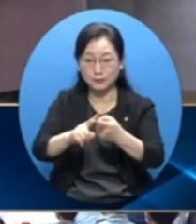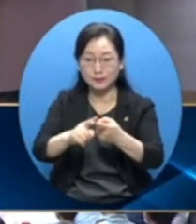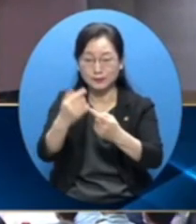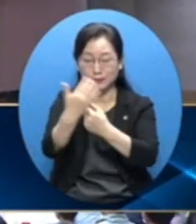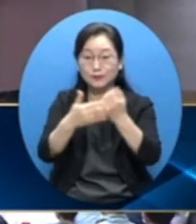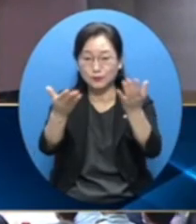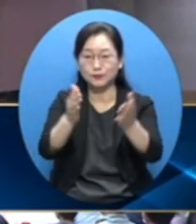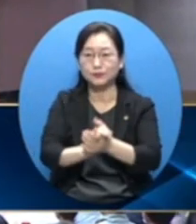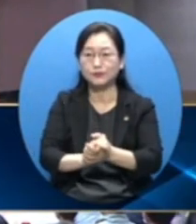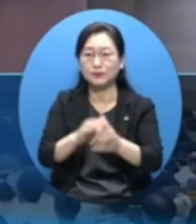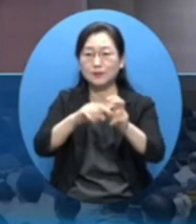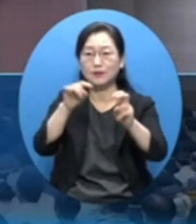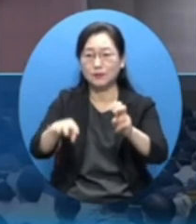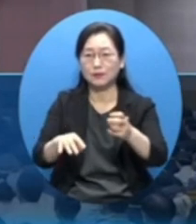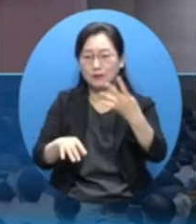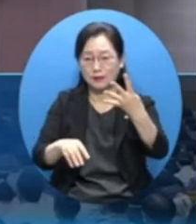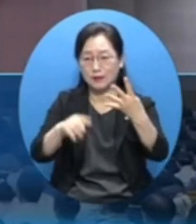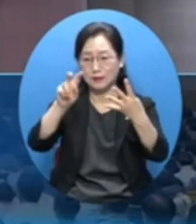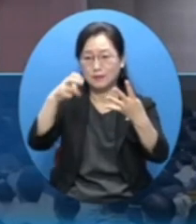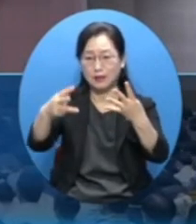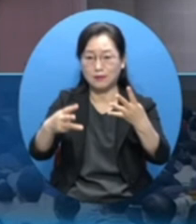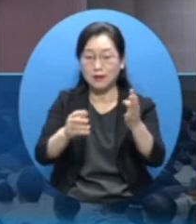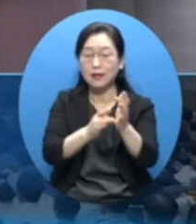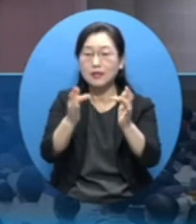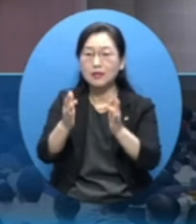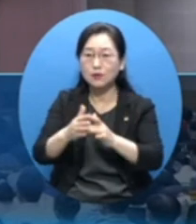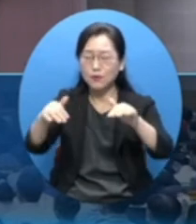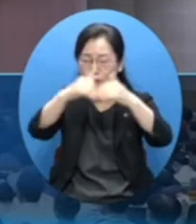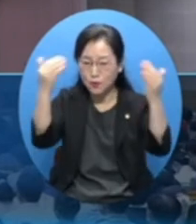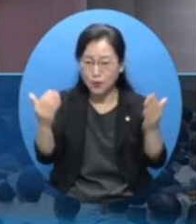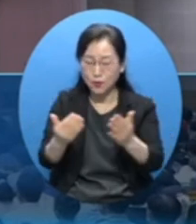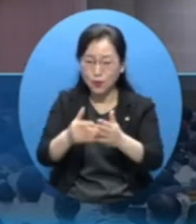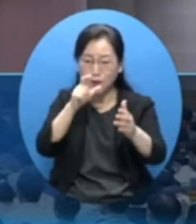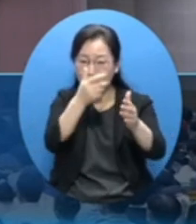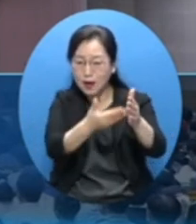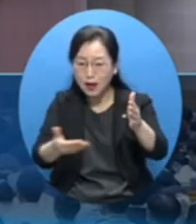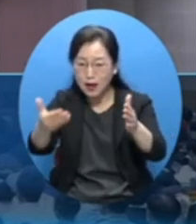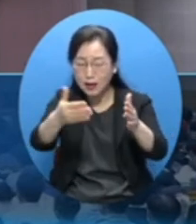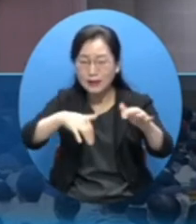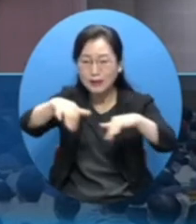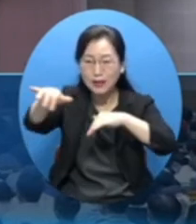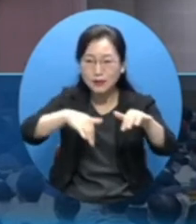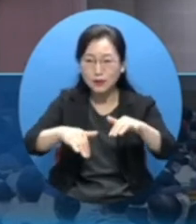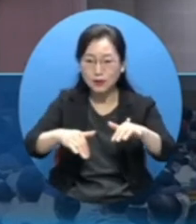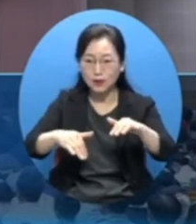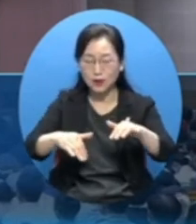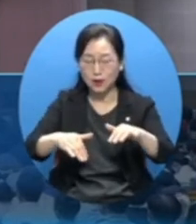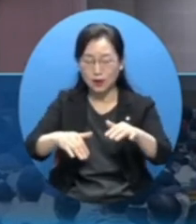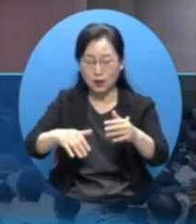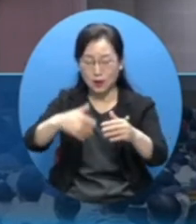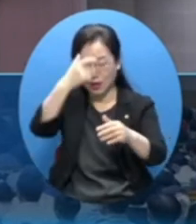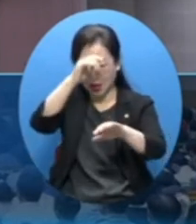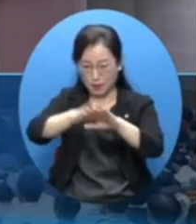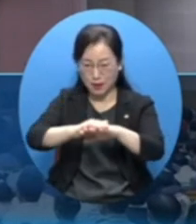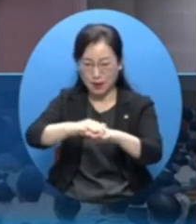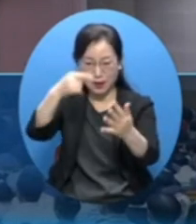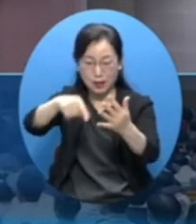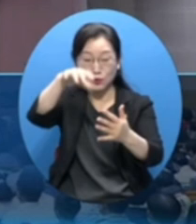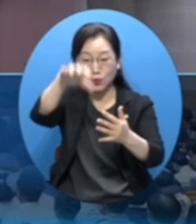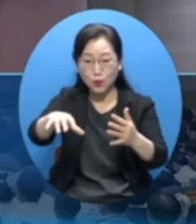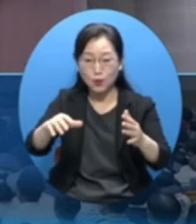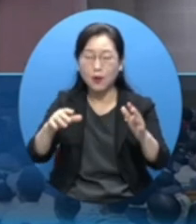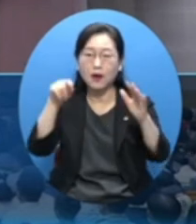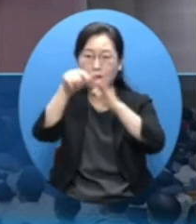나누기 원합니다 마태복음 4장 23절입니다 예수께서 온 갈릴리에 둘이 다니사 그들의 회당에서 가르치시며 천국 봄을